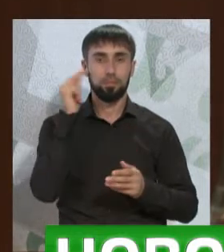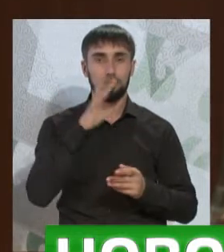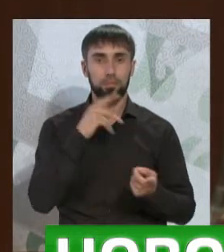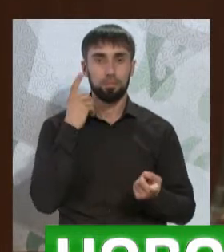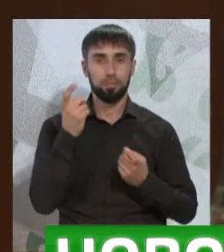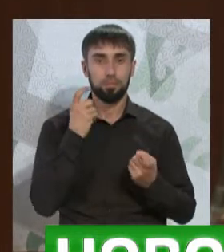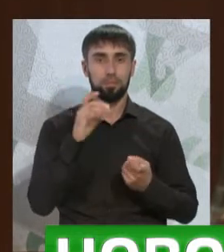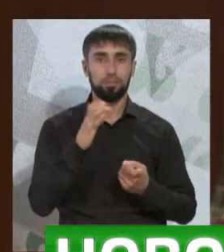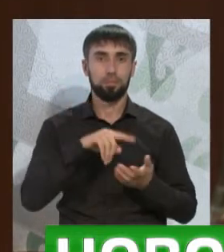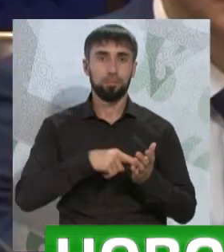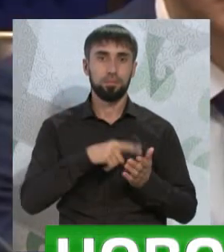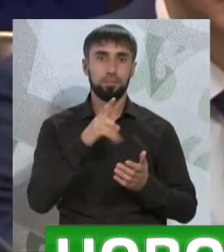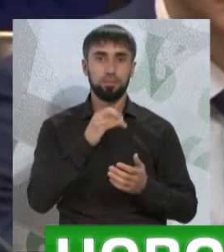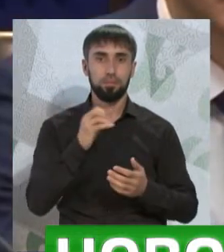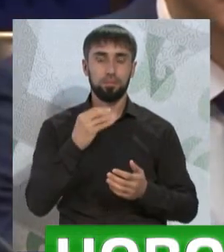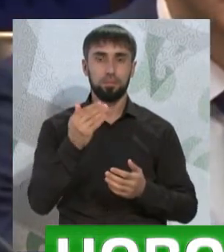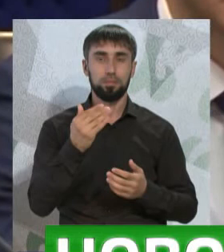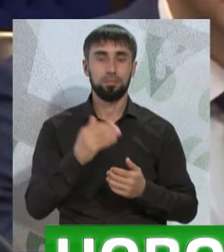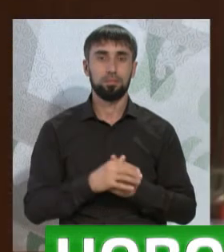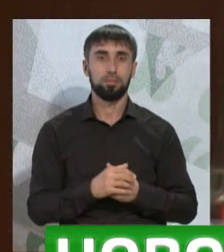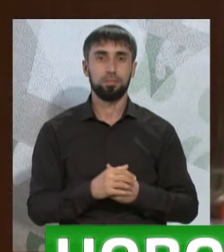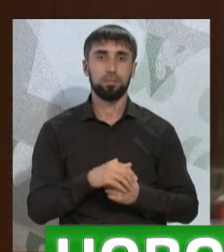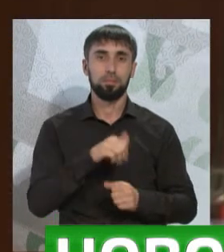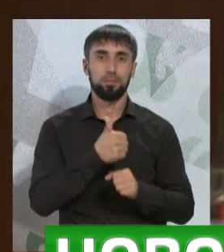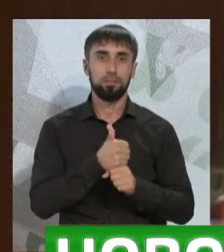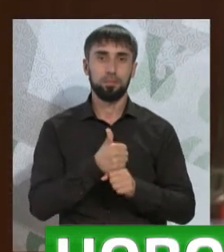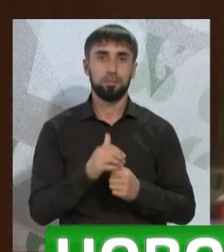с точки зрения нормативов. Глава